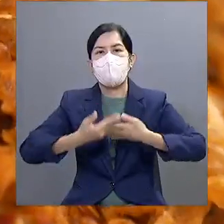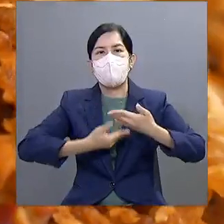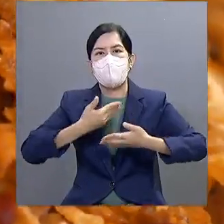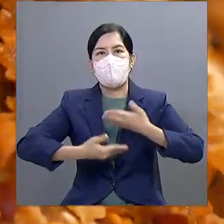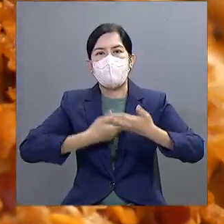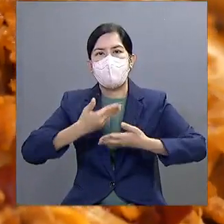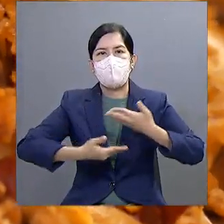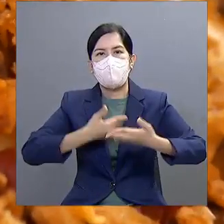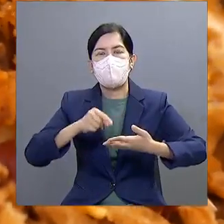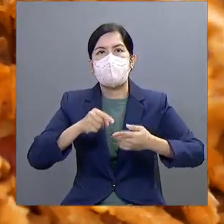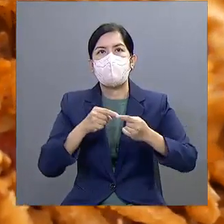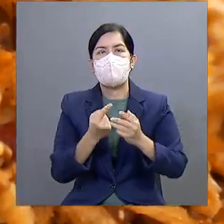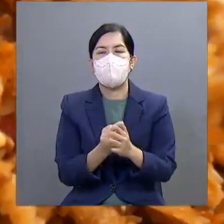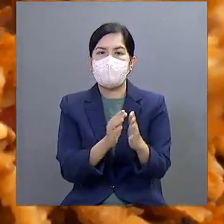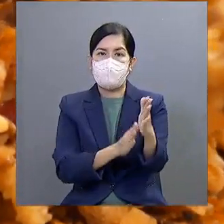เกือบ2ปีอ่ะ